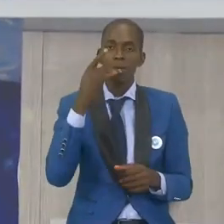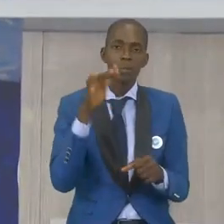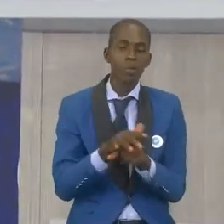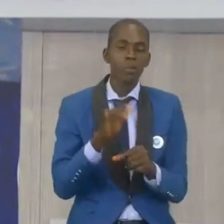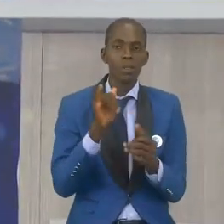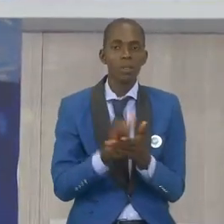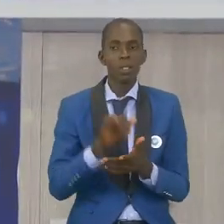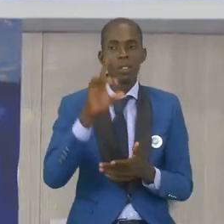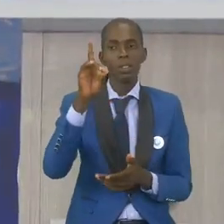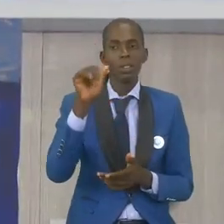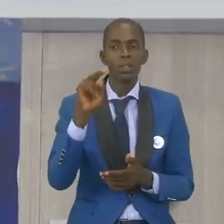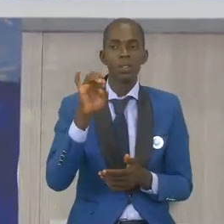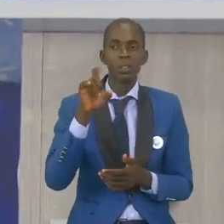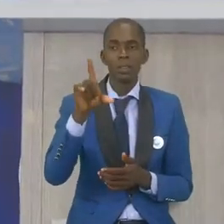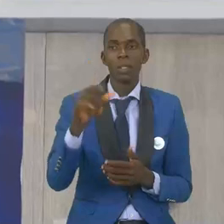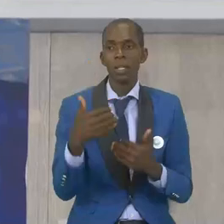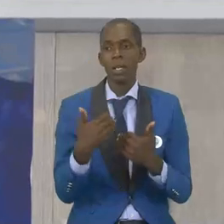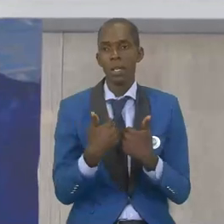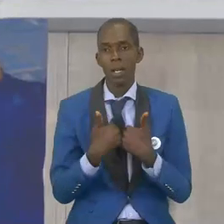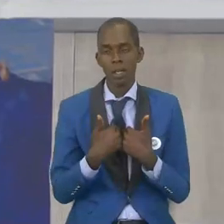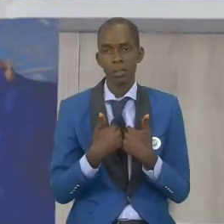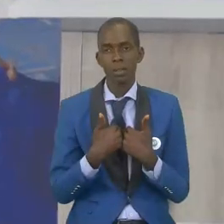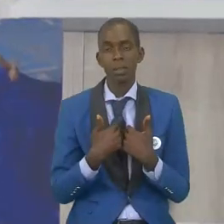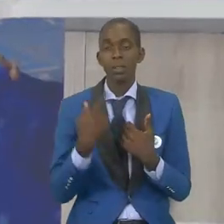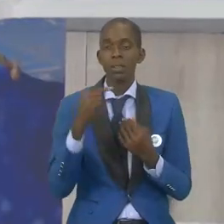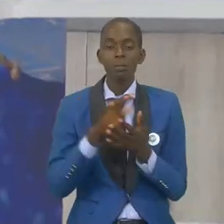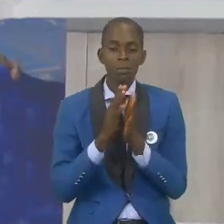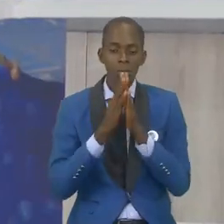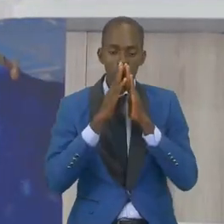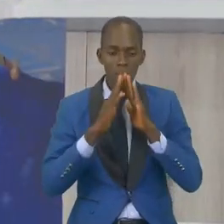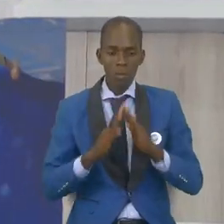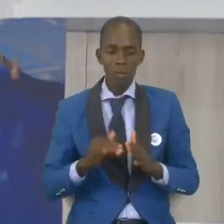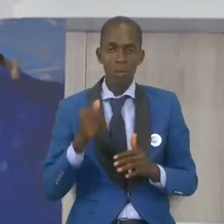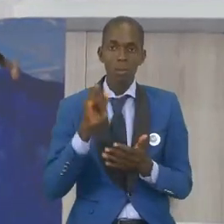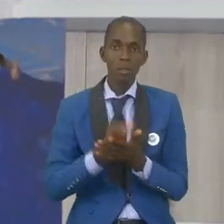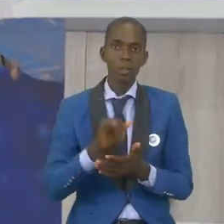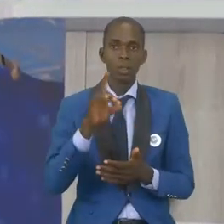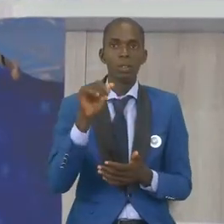Le Dieu de Daniel, les promesses que Daniel avait eues,